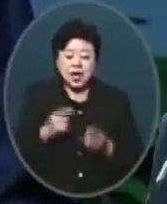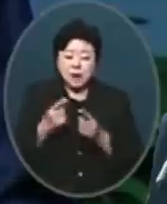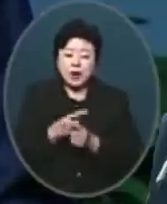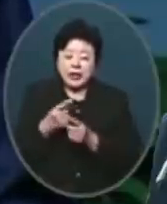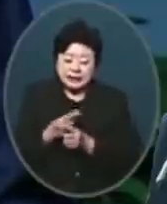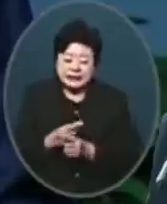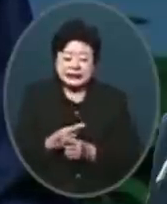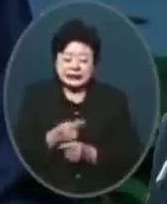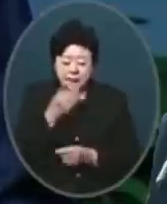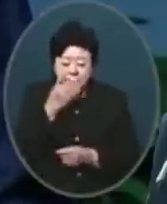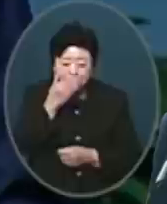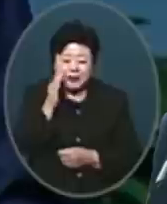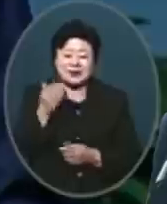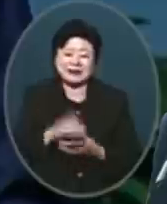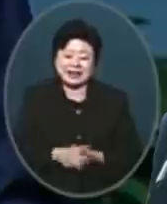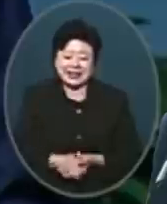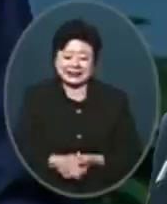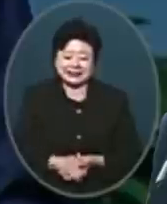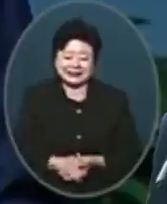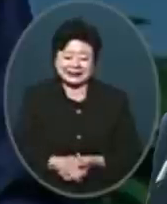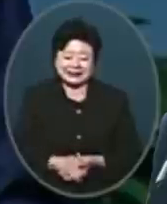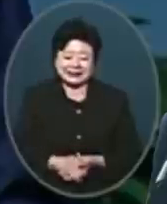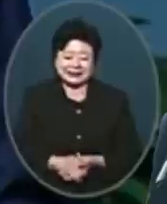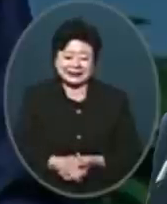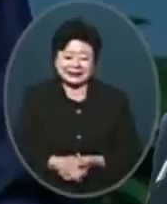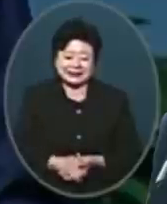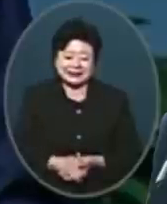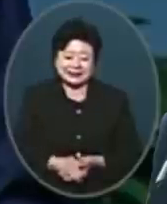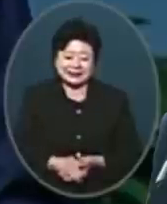변화시켜 나갈 수 있는 것입니다.